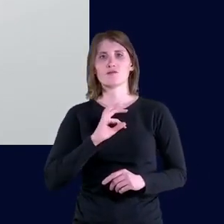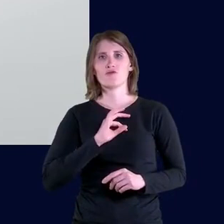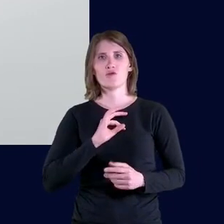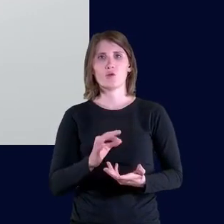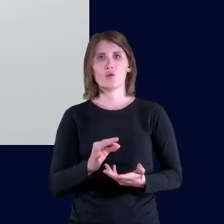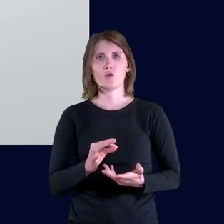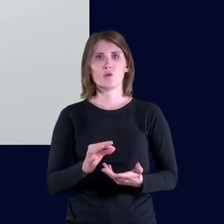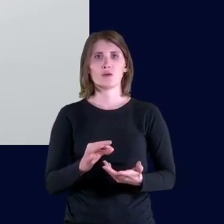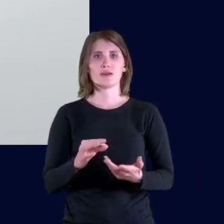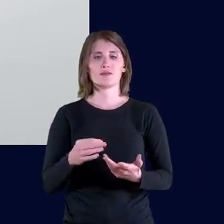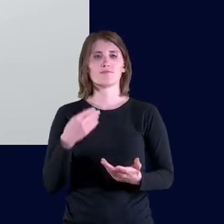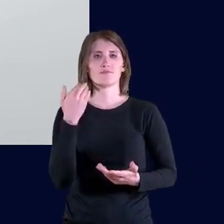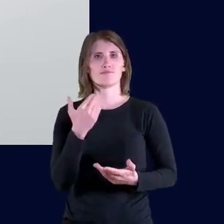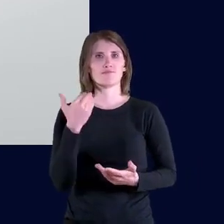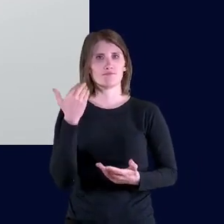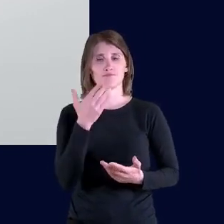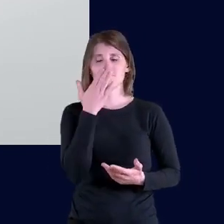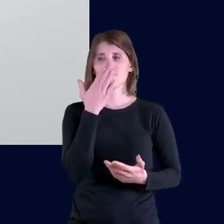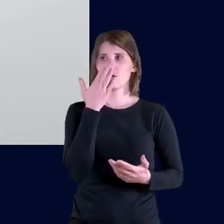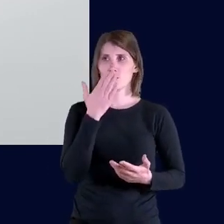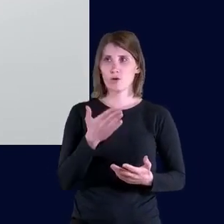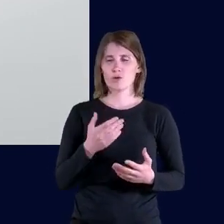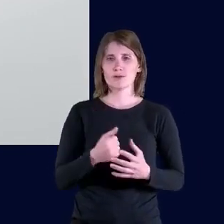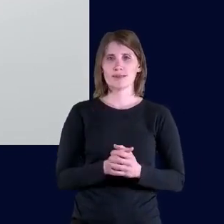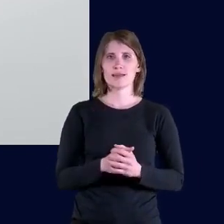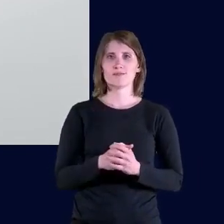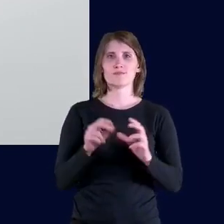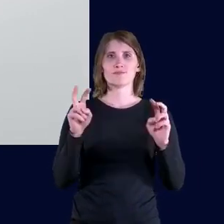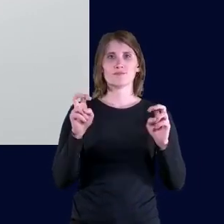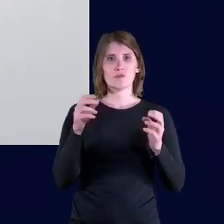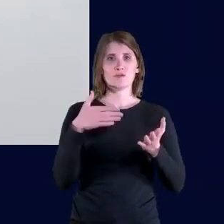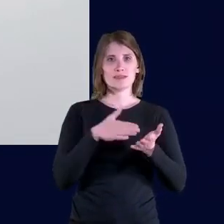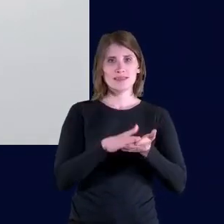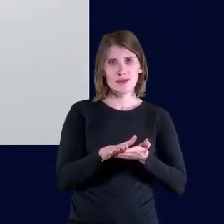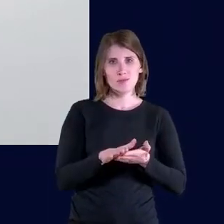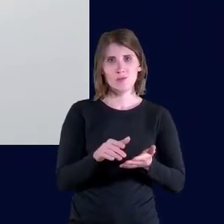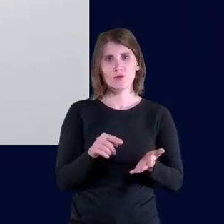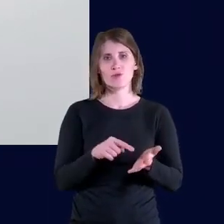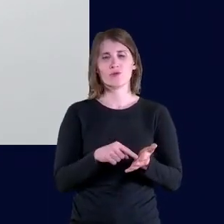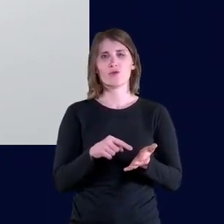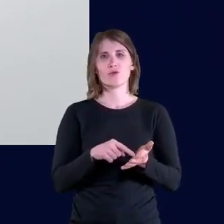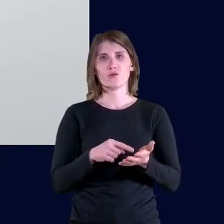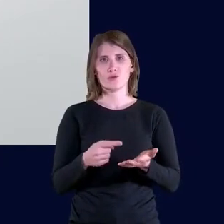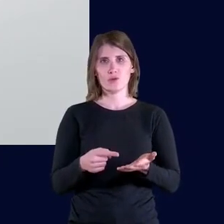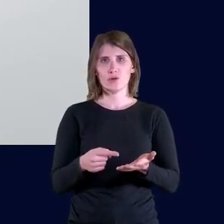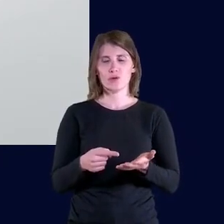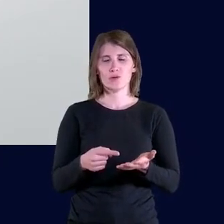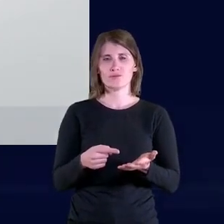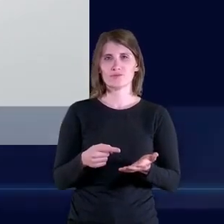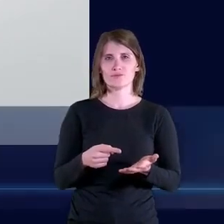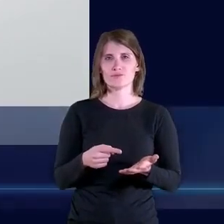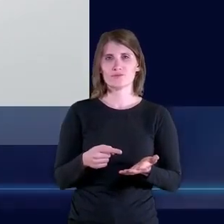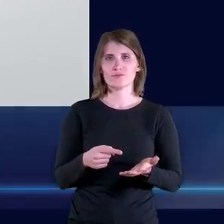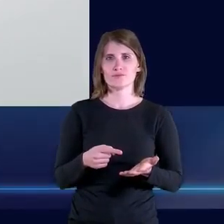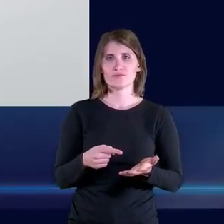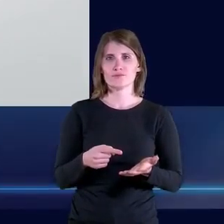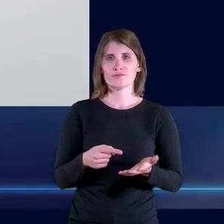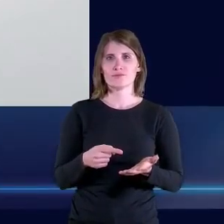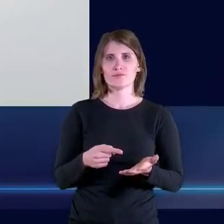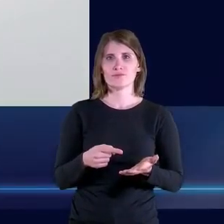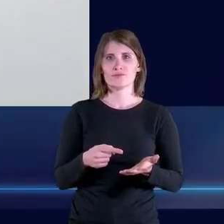plan wypowiedzi z tytułem wstępu nie nie rozchodzą się tutaj za bardzo